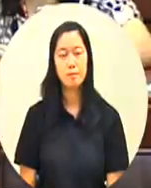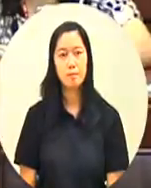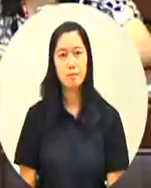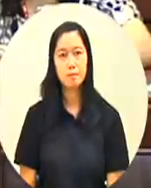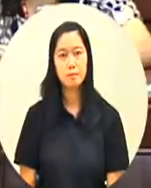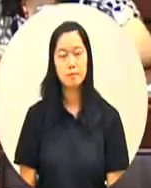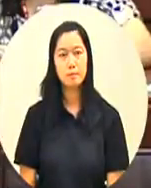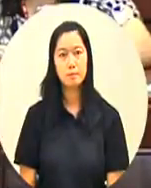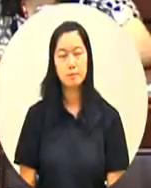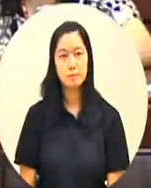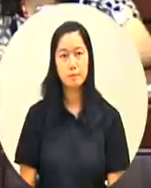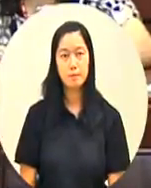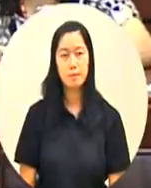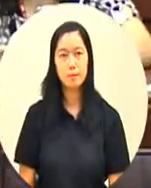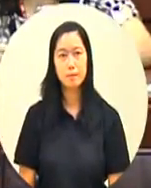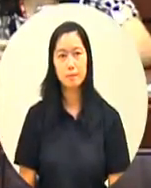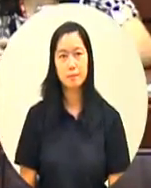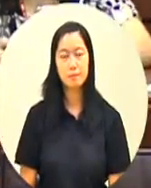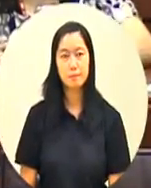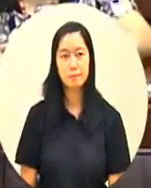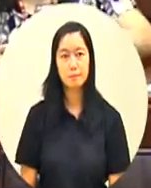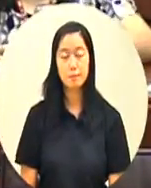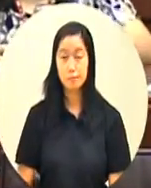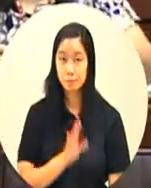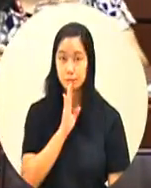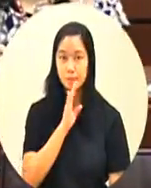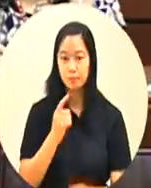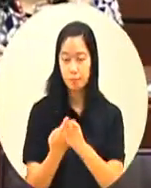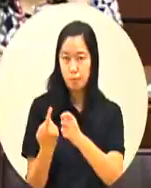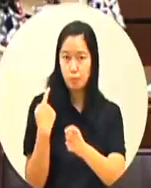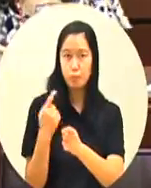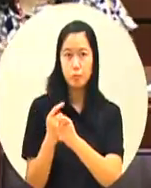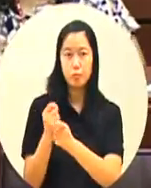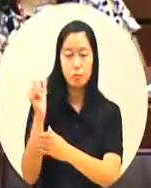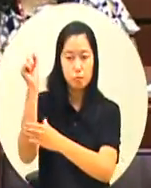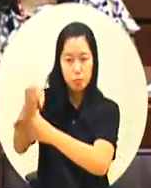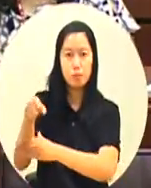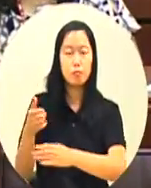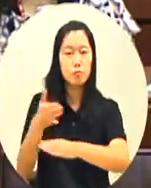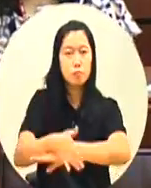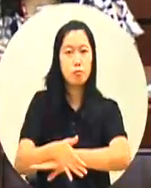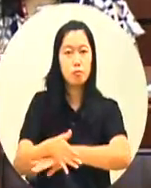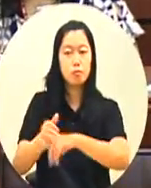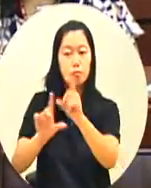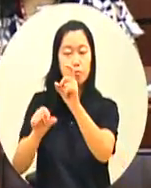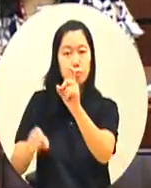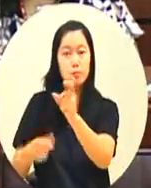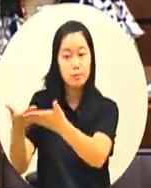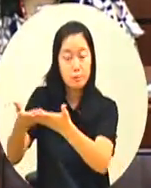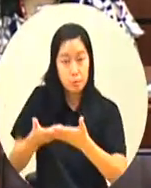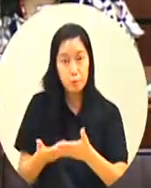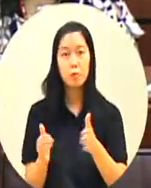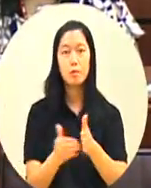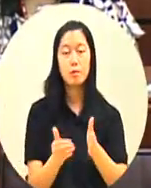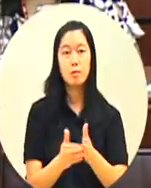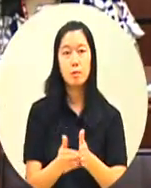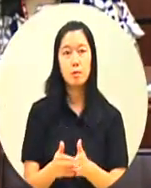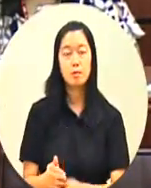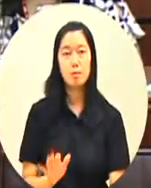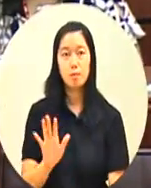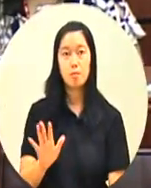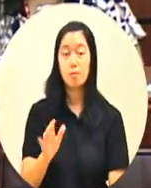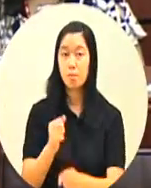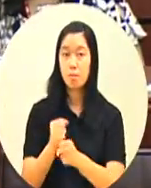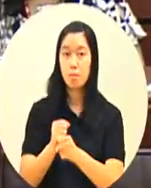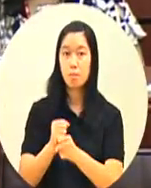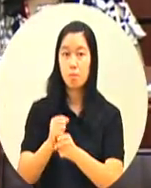谢谢主席，谢谢张议员。我们事实上去年通过，去年10月底就送过了。 OK， 所以去年10月底就已经完